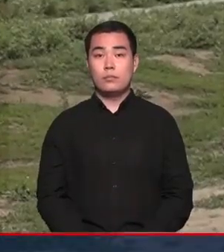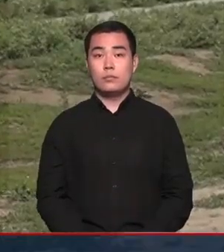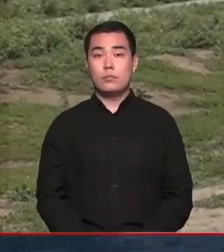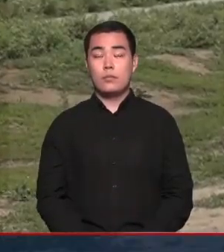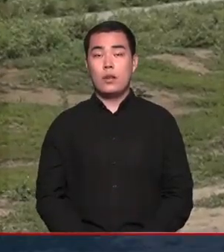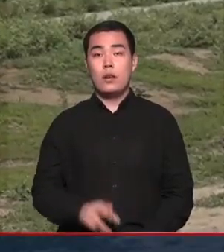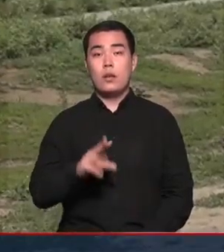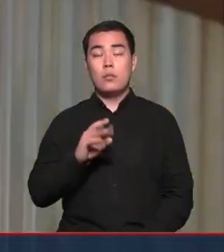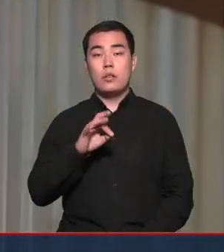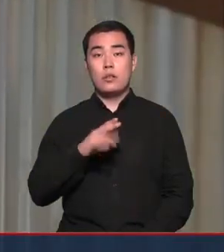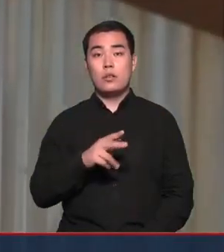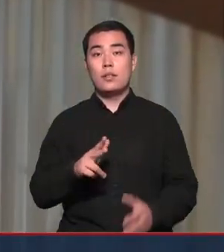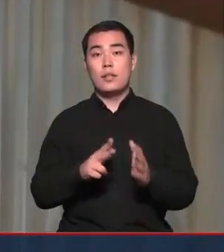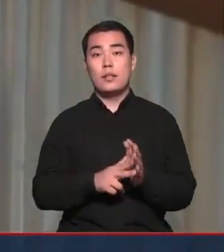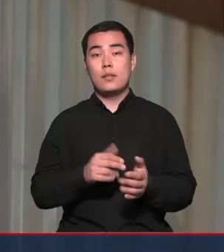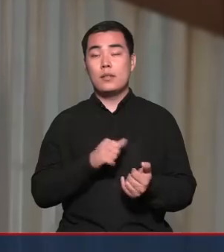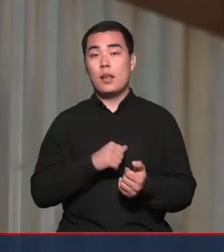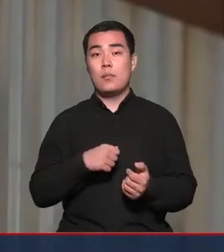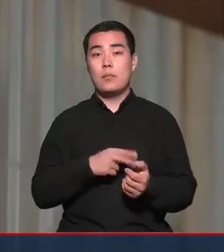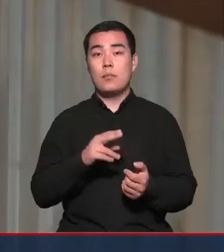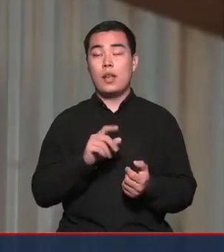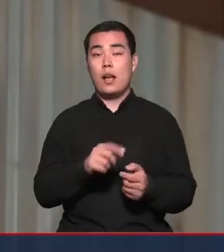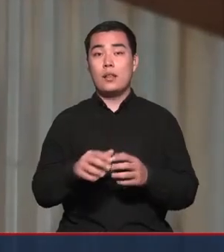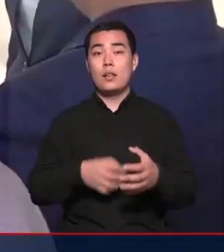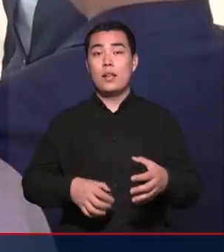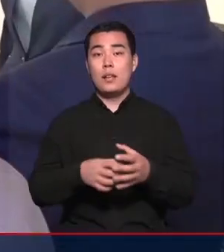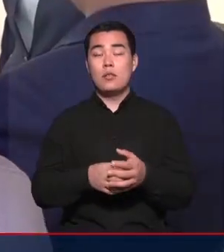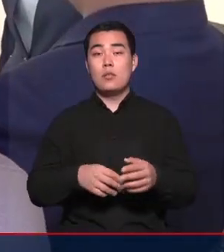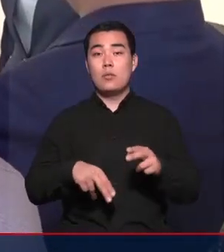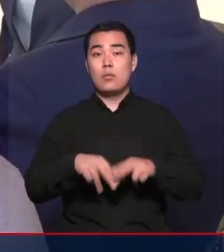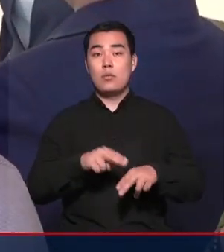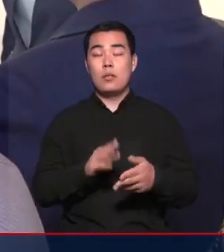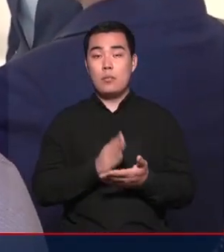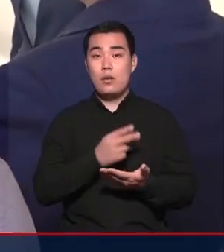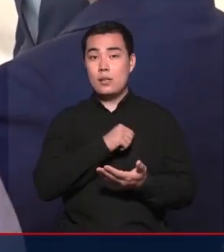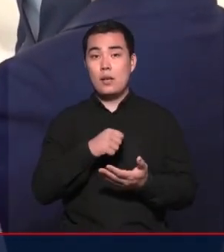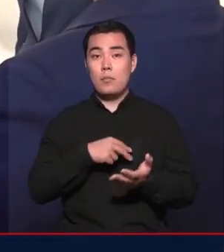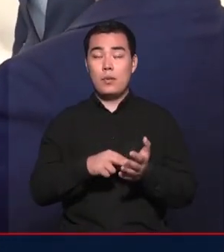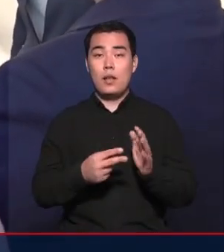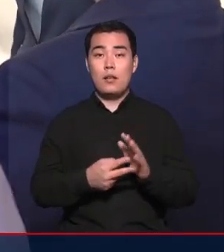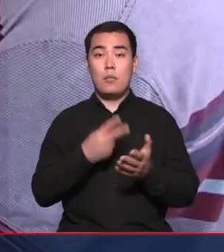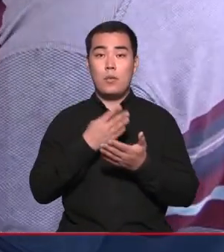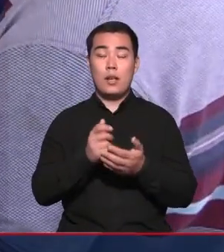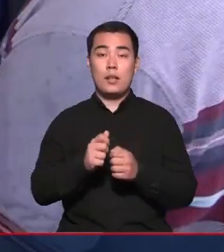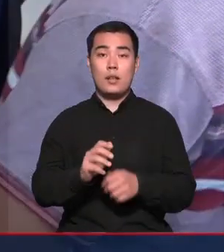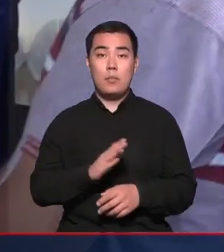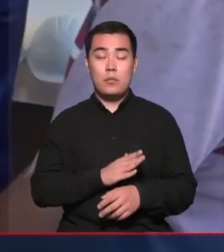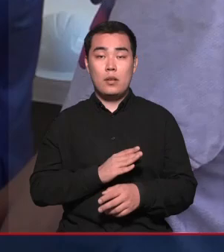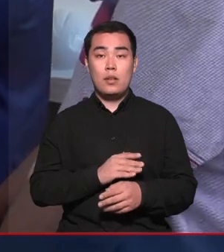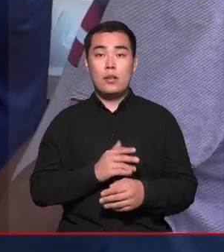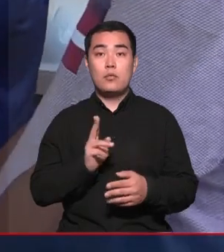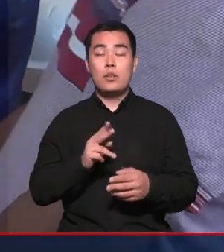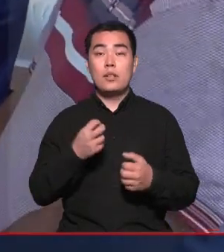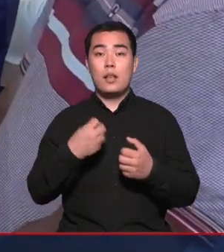Посёпный ауылында 8 мердігер 106 үй салып жатыр. Зардап шеккен отбасыларға бір реттік әлеуметтік көмек беріліп, мүліктік шығын өтелген. Бүлінген